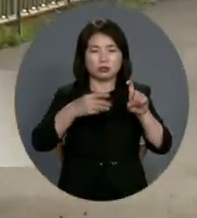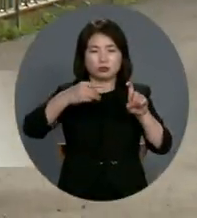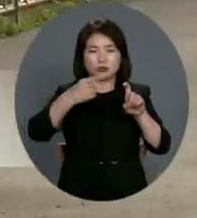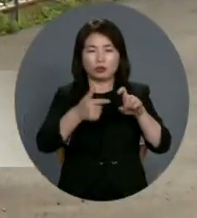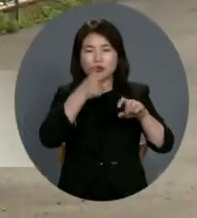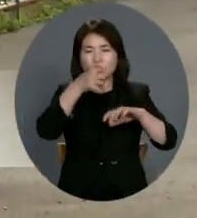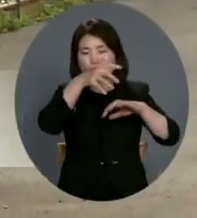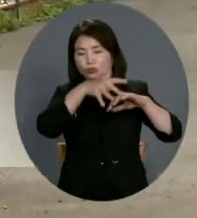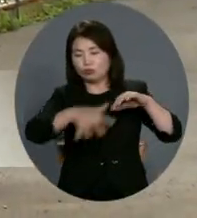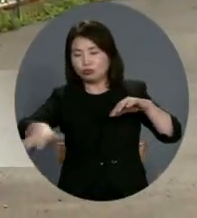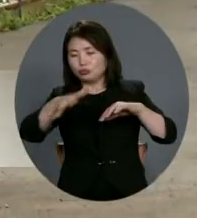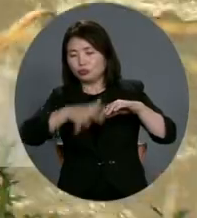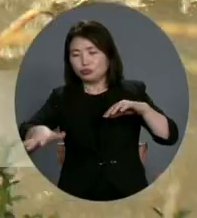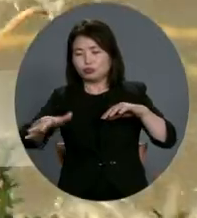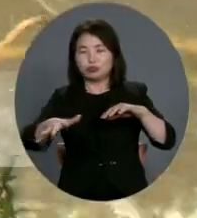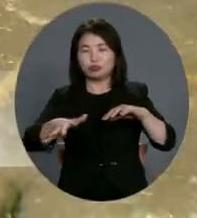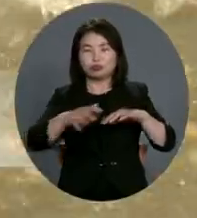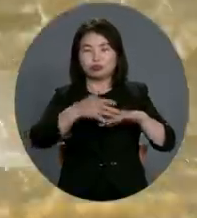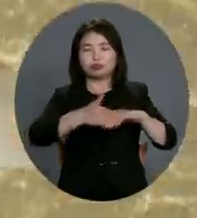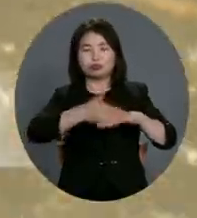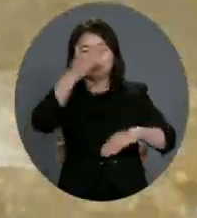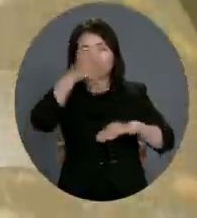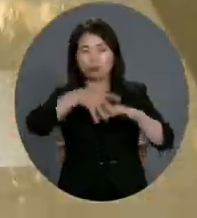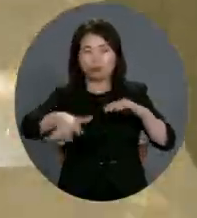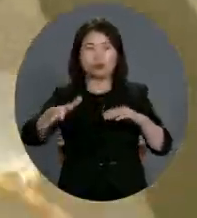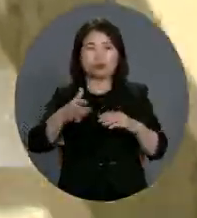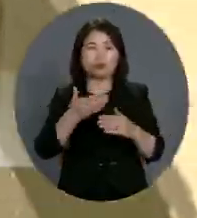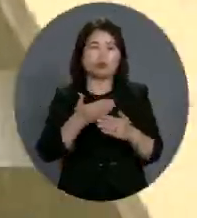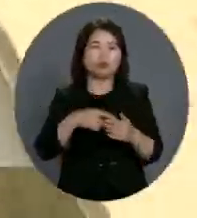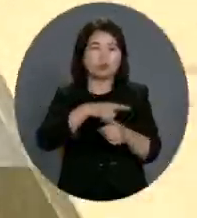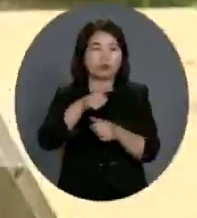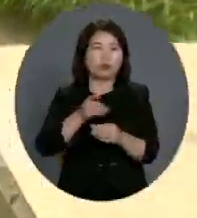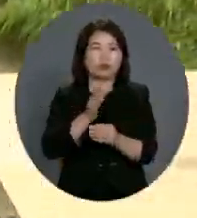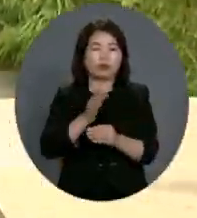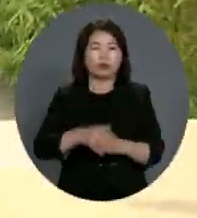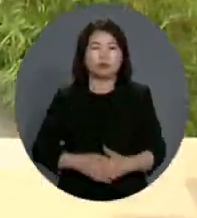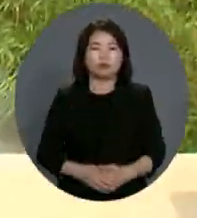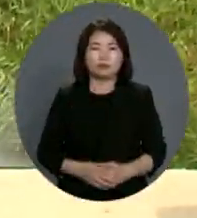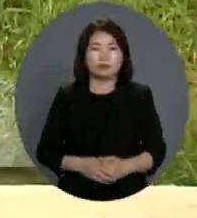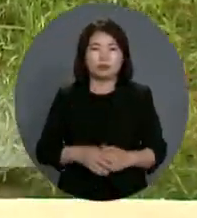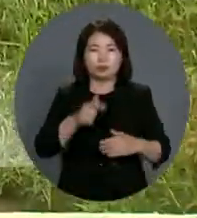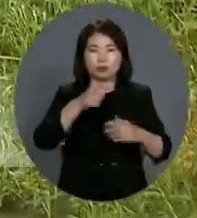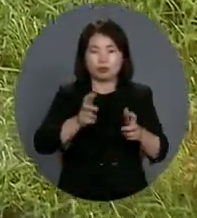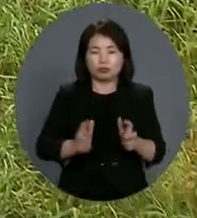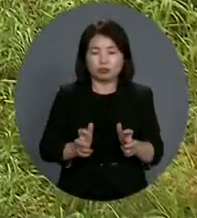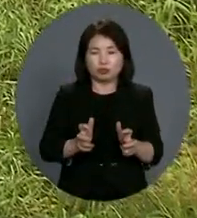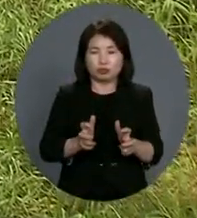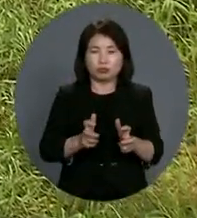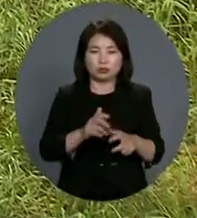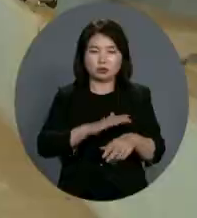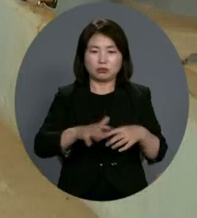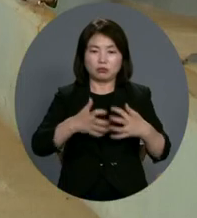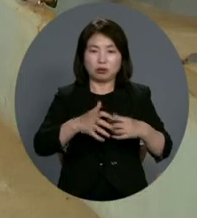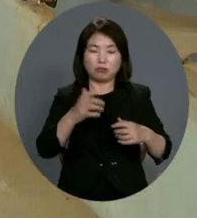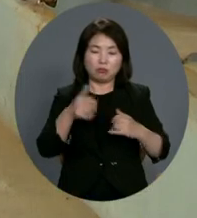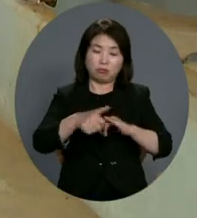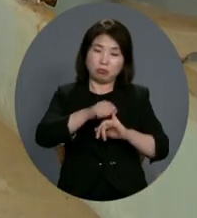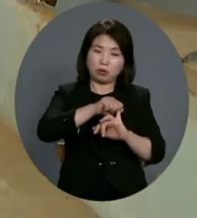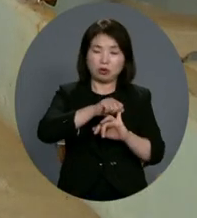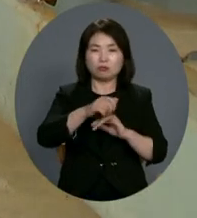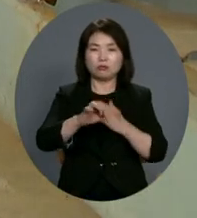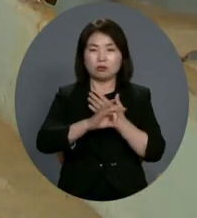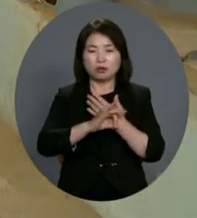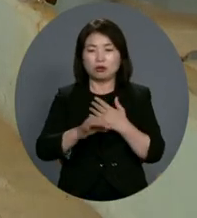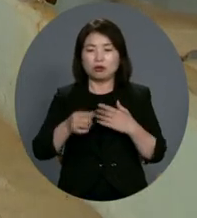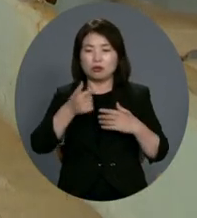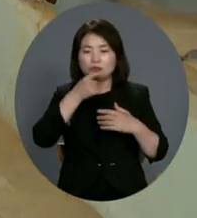빗물을 하천으로 강제 방류할 수 있도록 시설을 갖추고 있습니다. 배수장 펌프가 제대로 가동하지 않으면